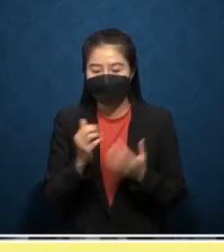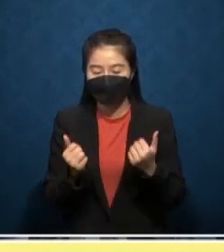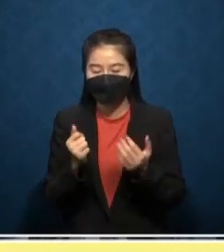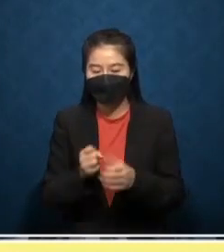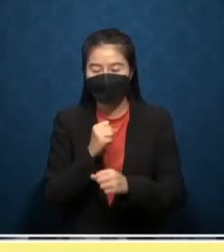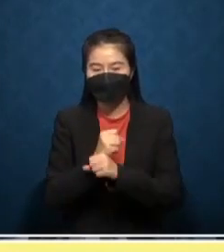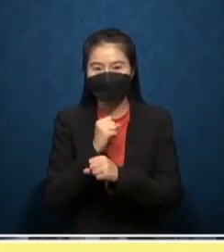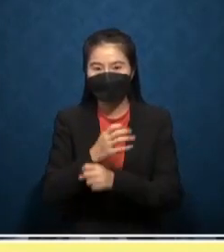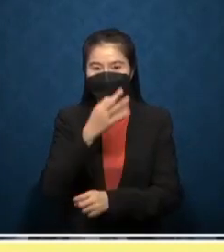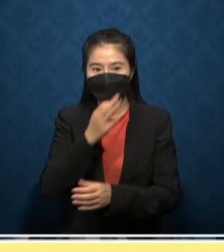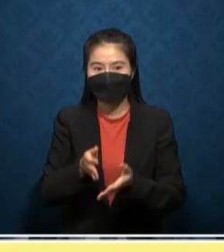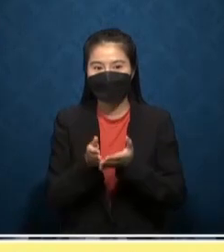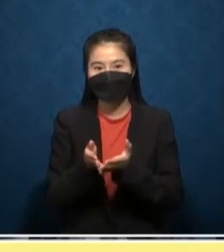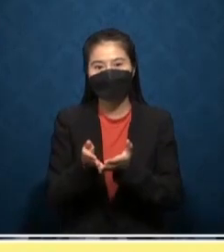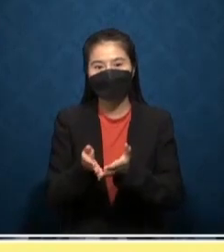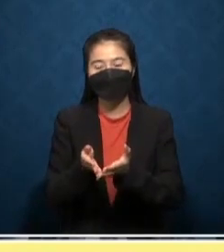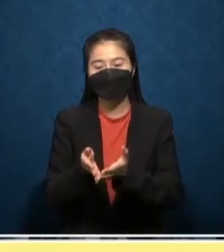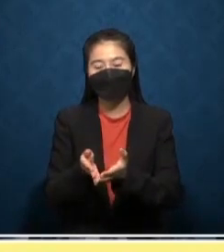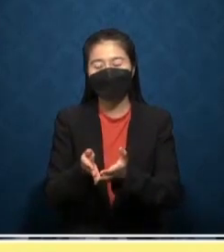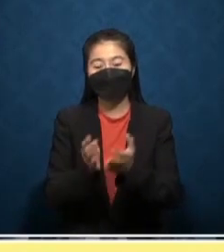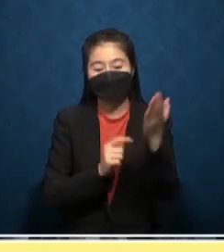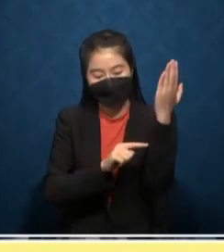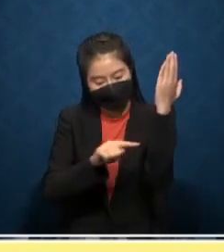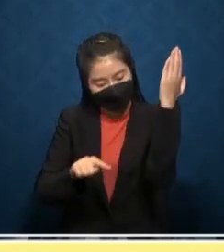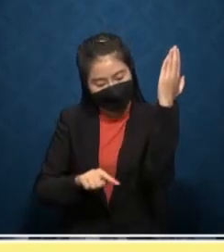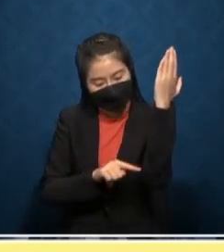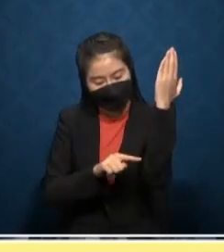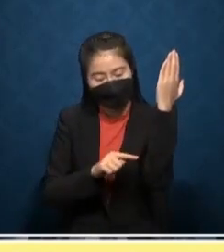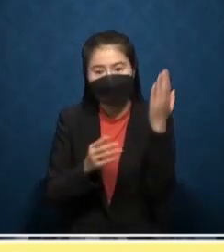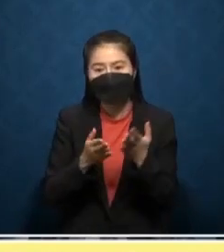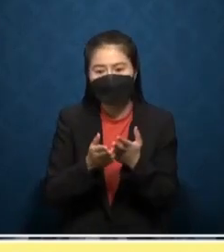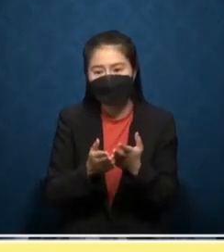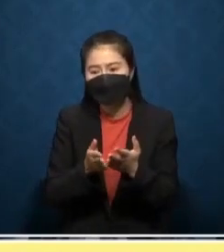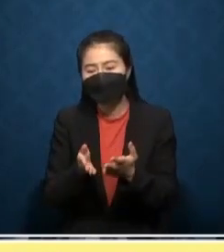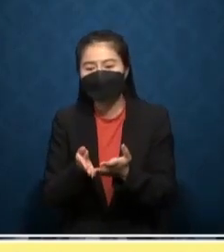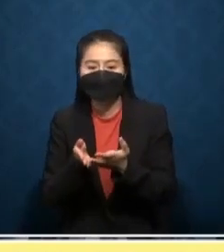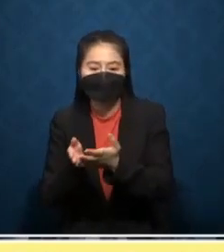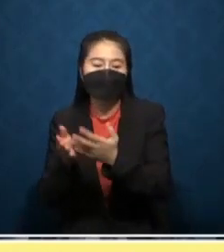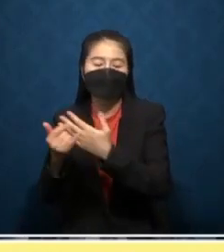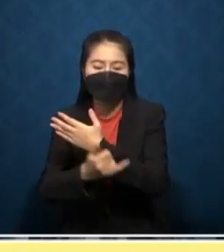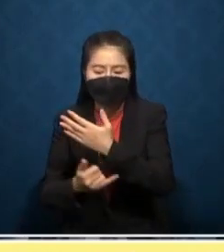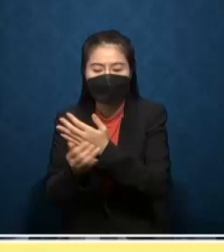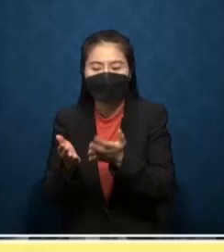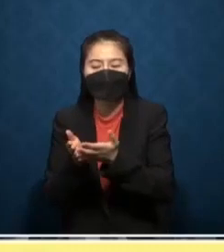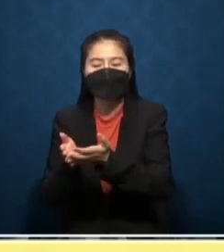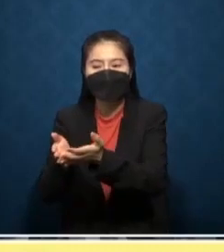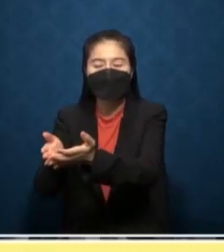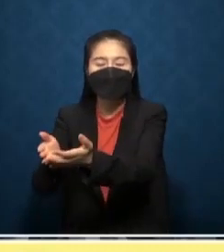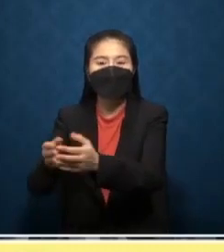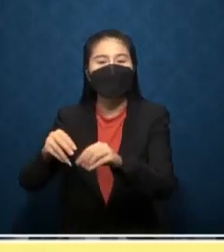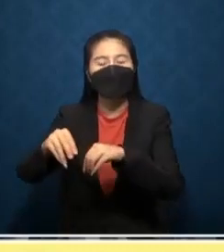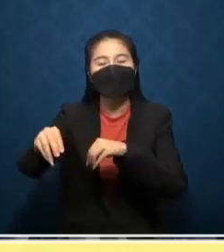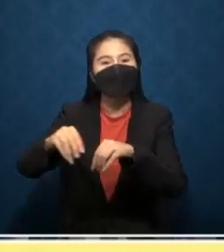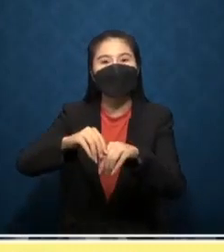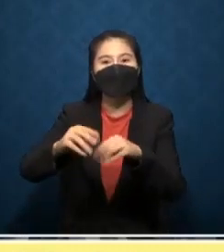มัไม่แค่วิงอยู่ในอ่าห brokeมันจะตองไปประเทศเพื่อนบ้านไลและไกลออกไปในส่วตรนี้มันกได้ผล